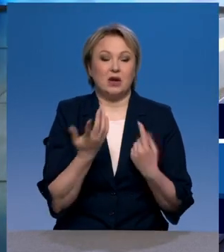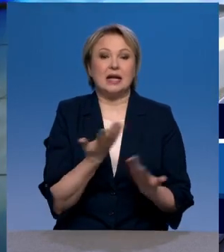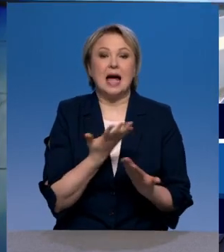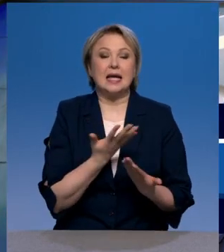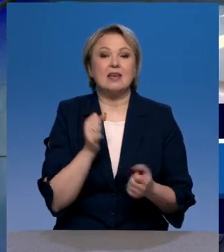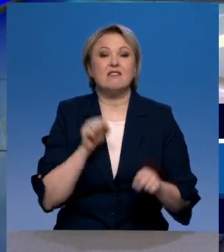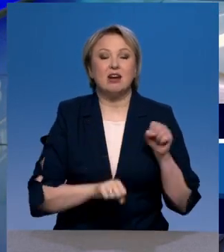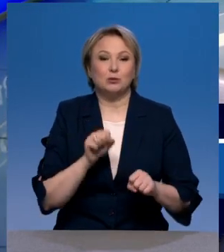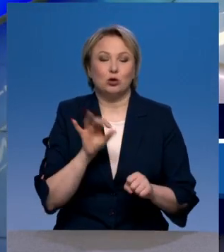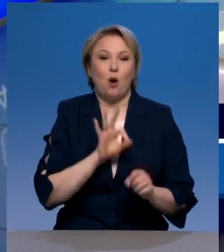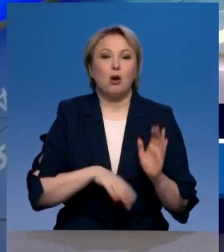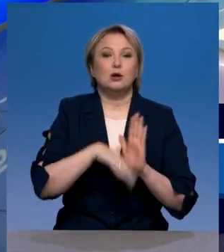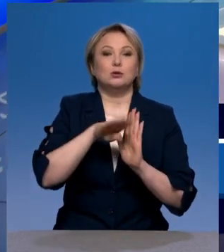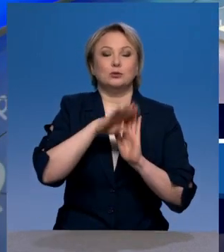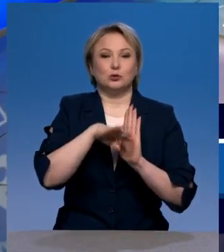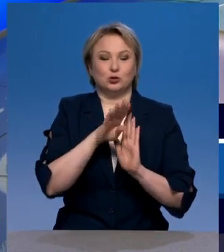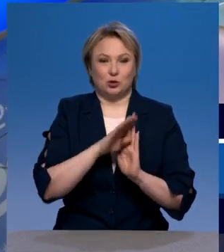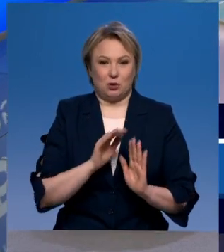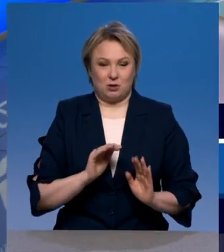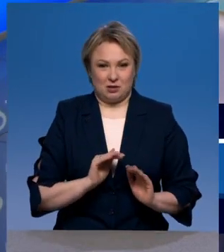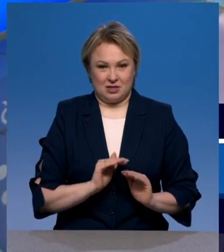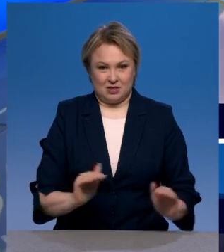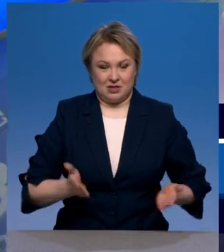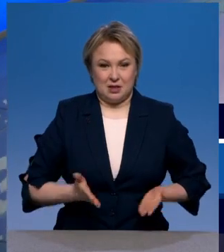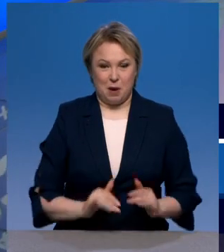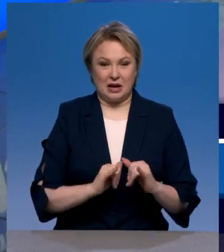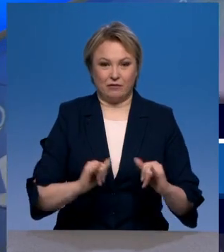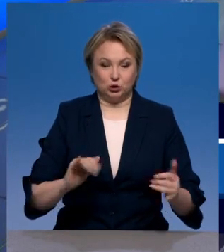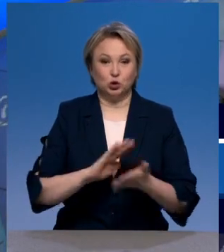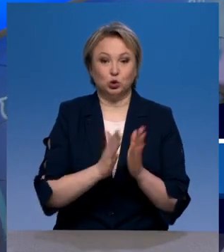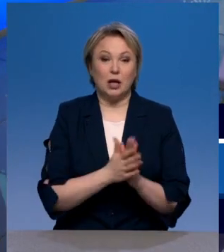улучшению демографической ситуации в стране работают, а какие нет. Расскажем о